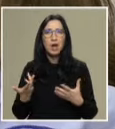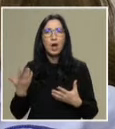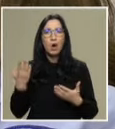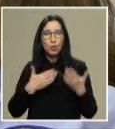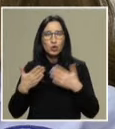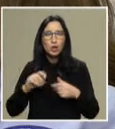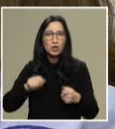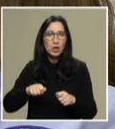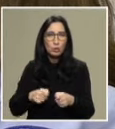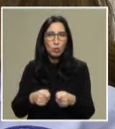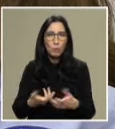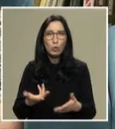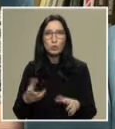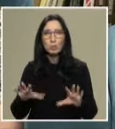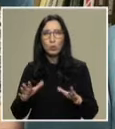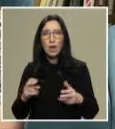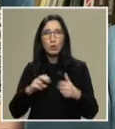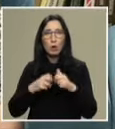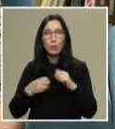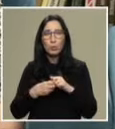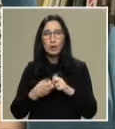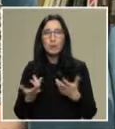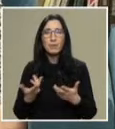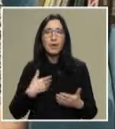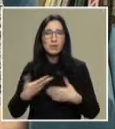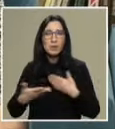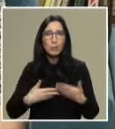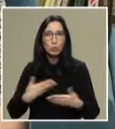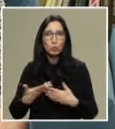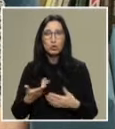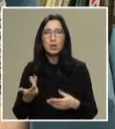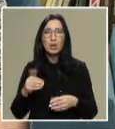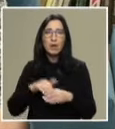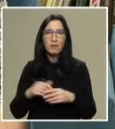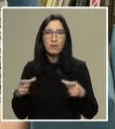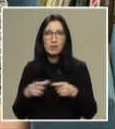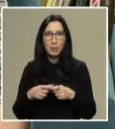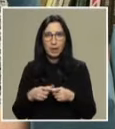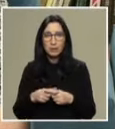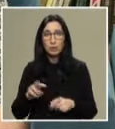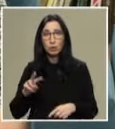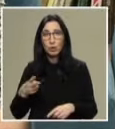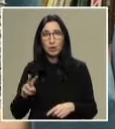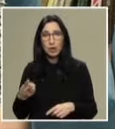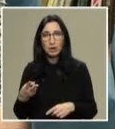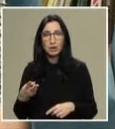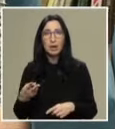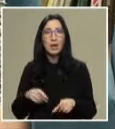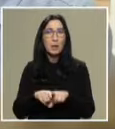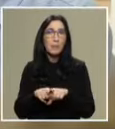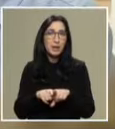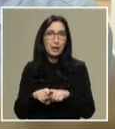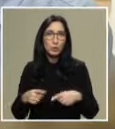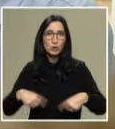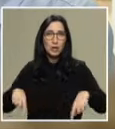тормоз, понякога проблемни взаимоотношения, било то в семейството или в